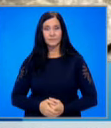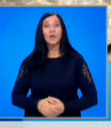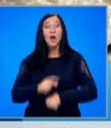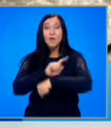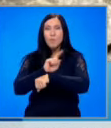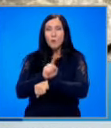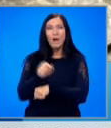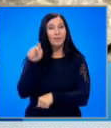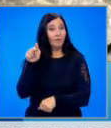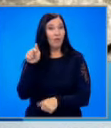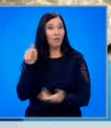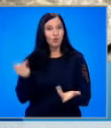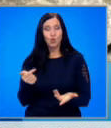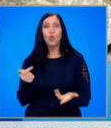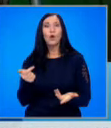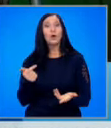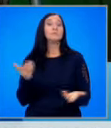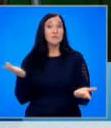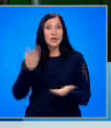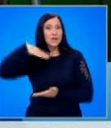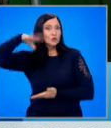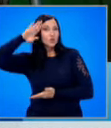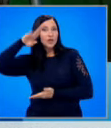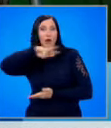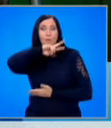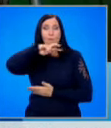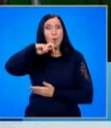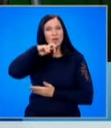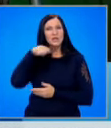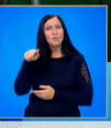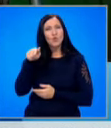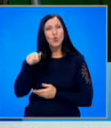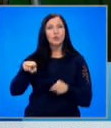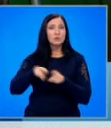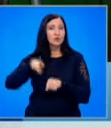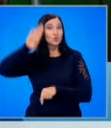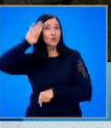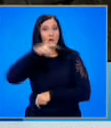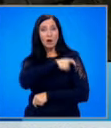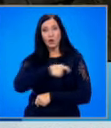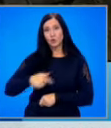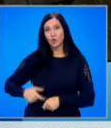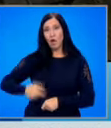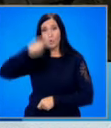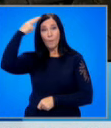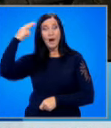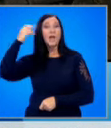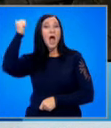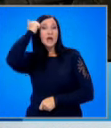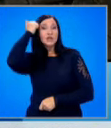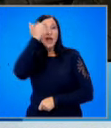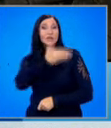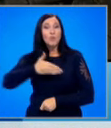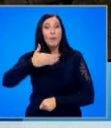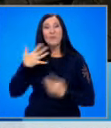В момента тук се намират служители на полицията. Тук са служители на Национална компания Железопътна инфраструктура